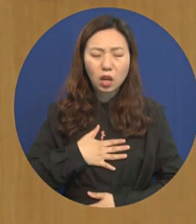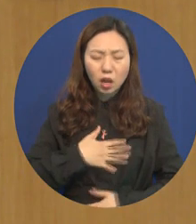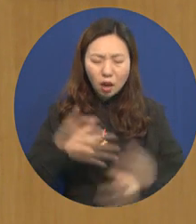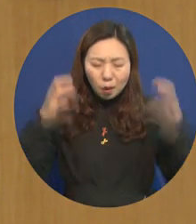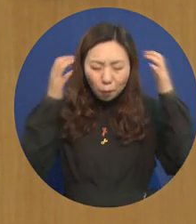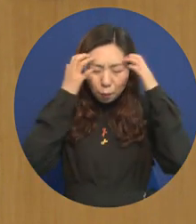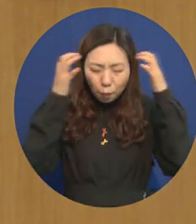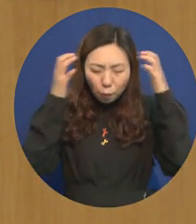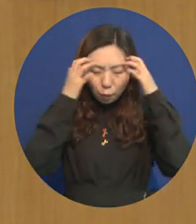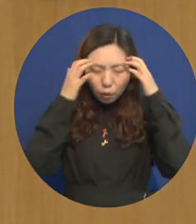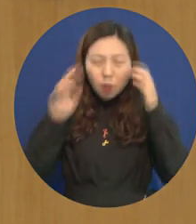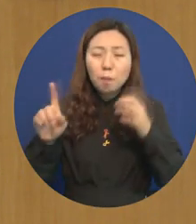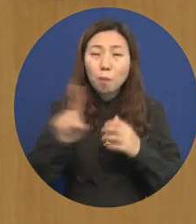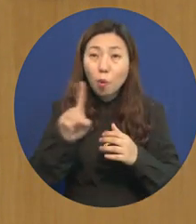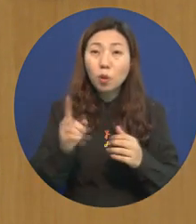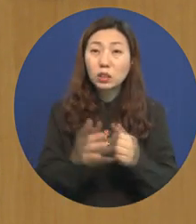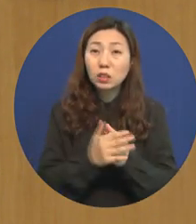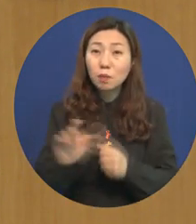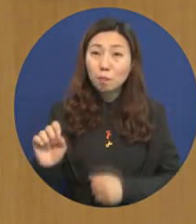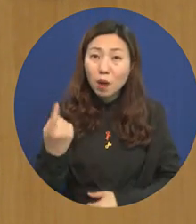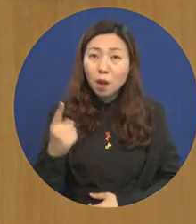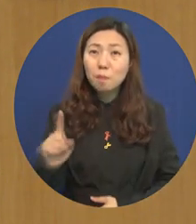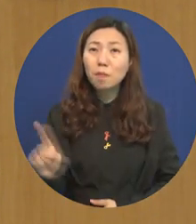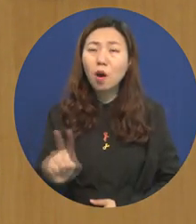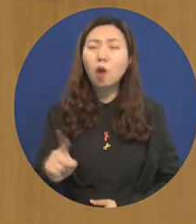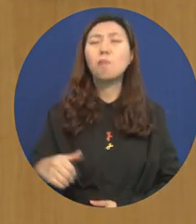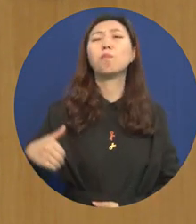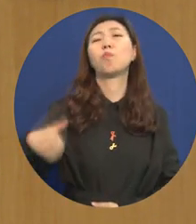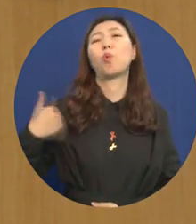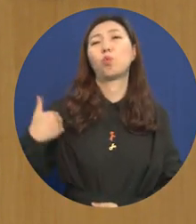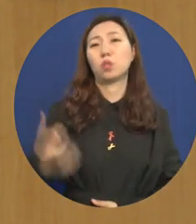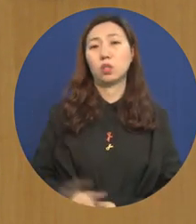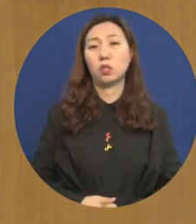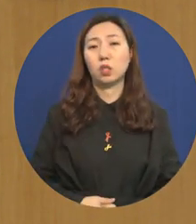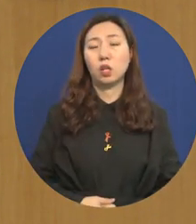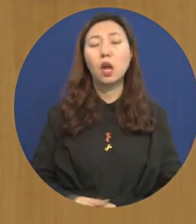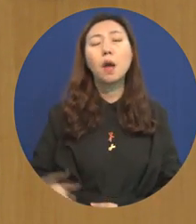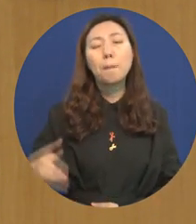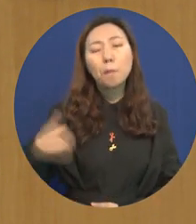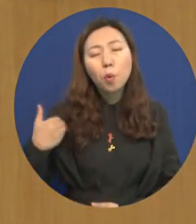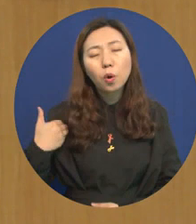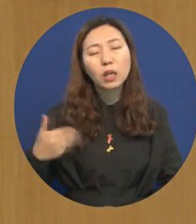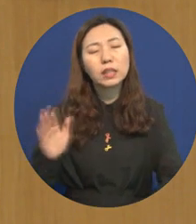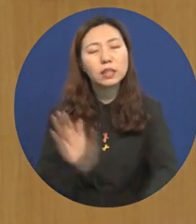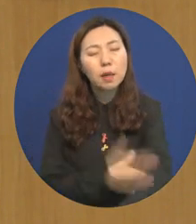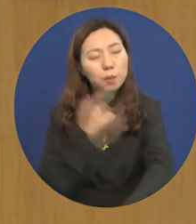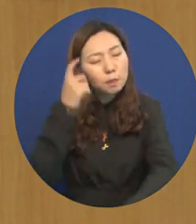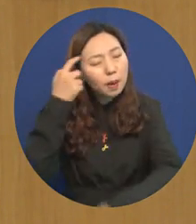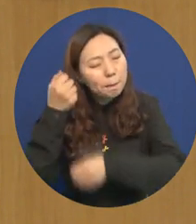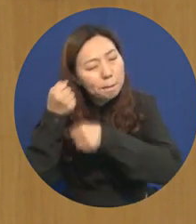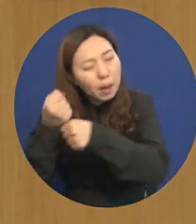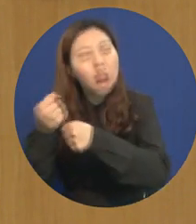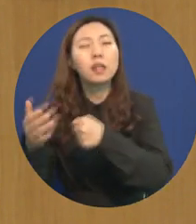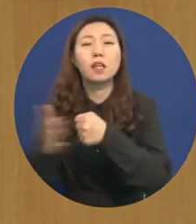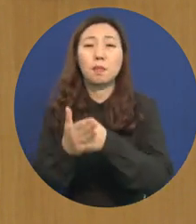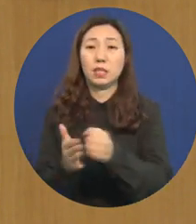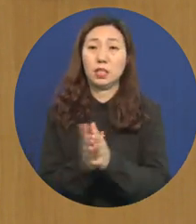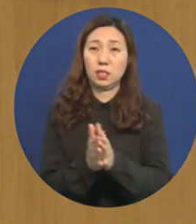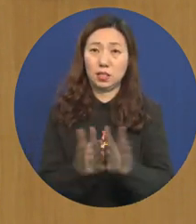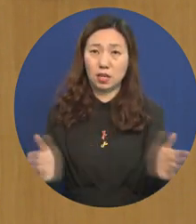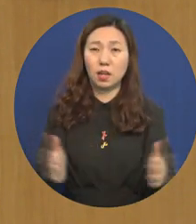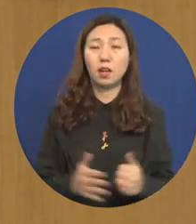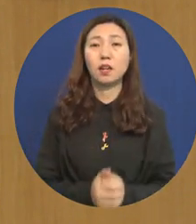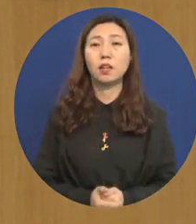이 무지로부터 일어난다. 알지 못함 또는 편견으로부터 일어난다.